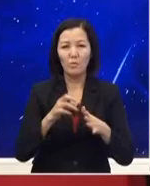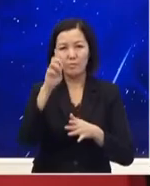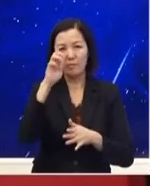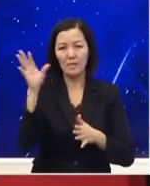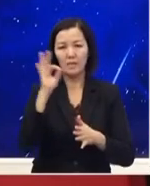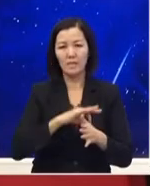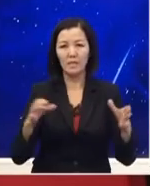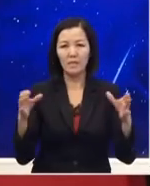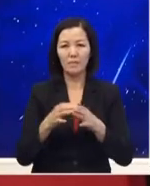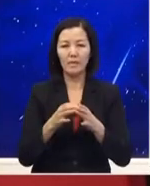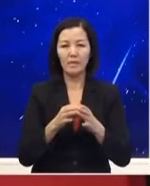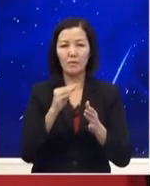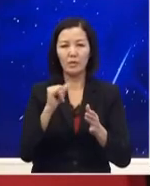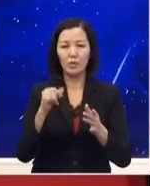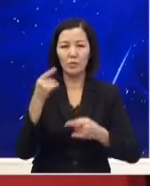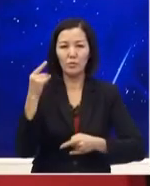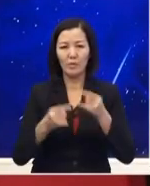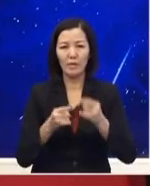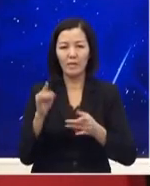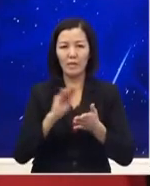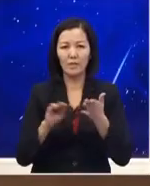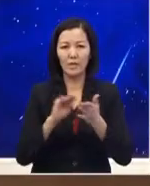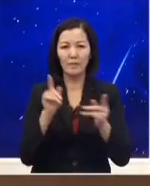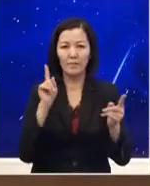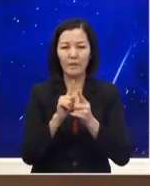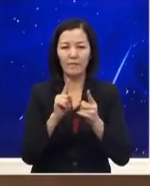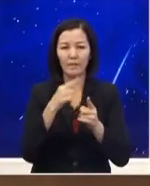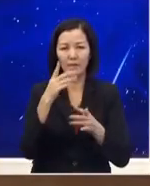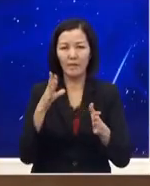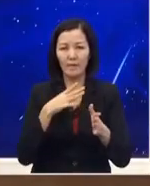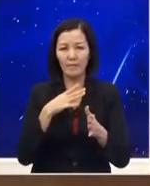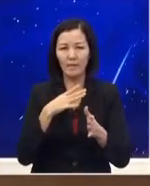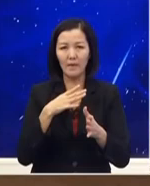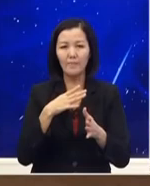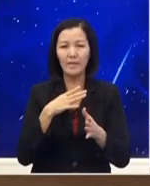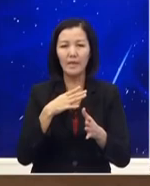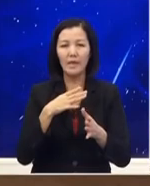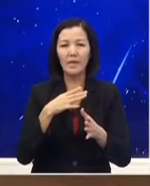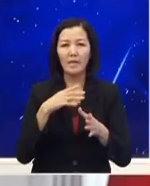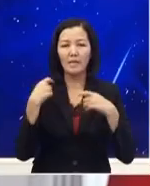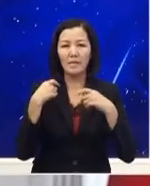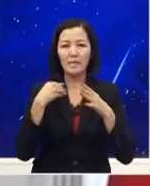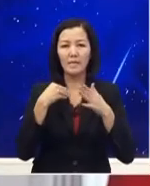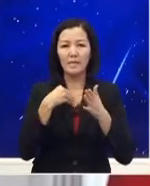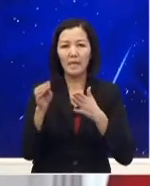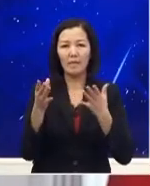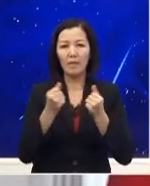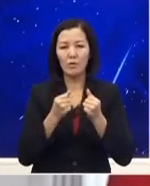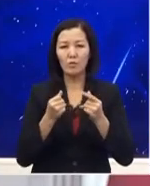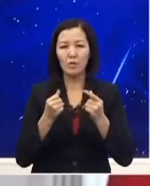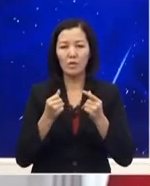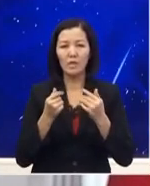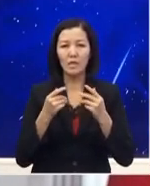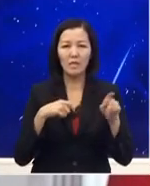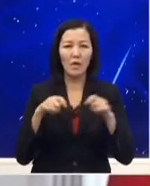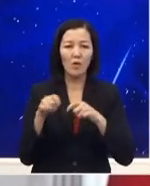облыстық мемлекеттік кірістер департамент өкілдері жетісу медиа алаңында өткізген брифингте мәлімдеді. Олардың айтуынша, әр сатып алушы